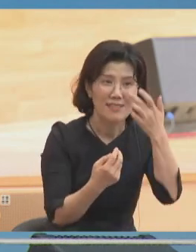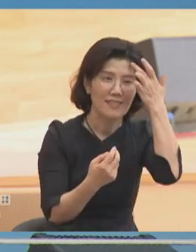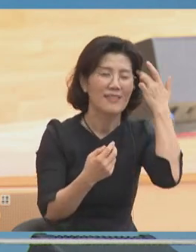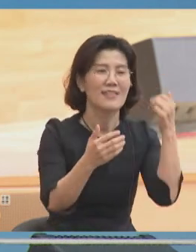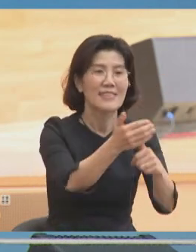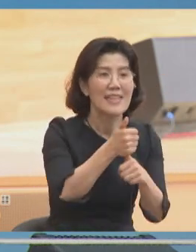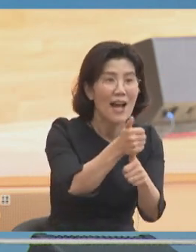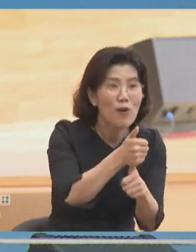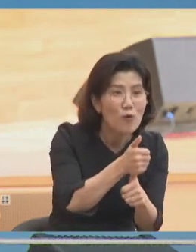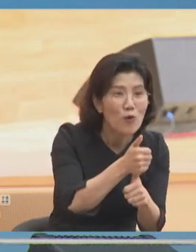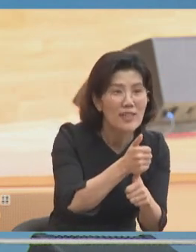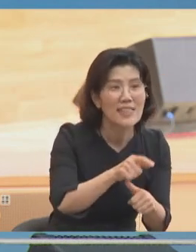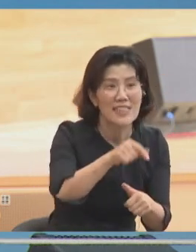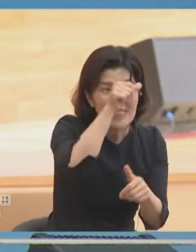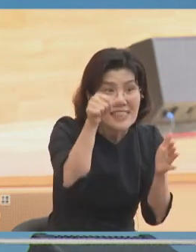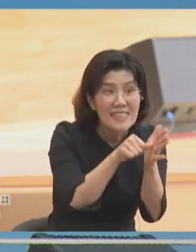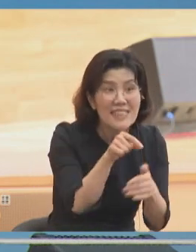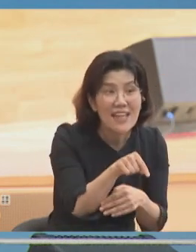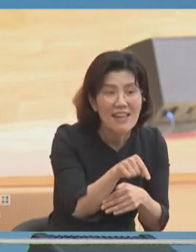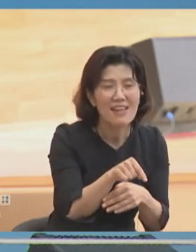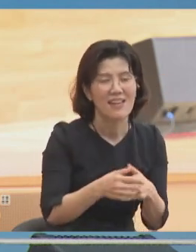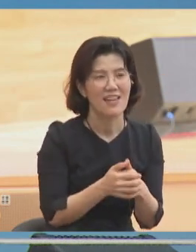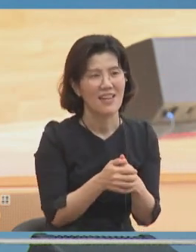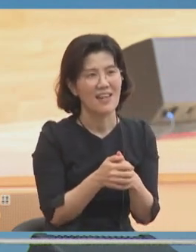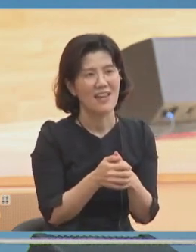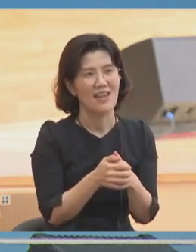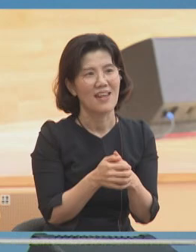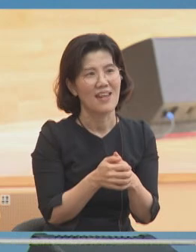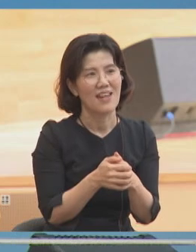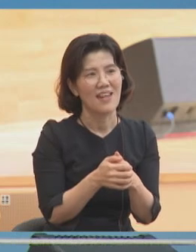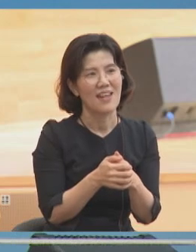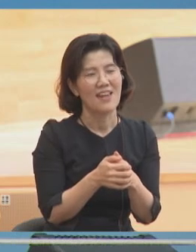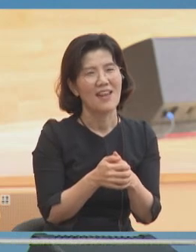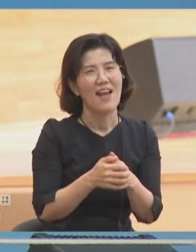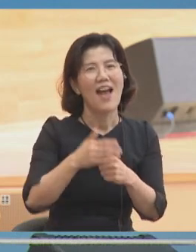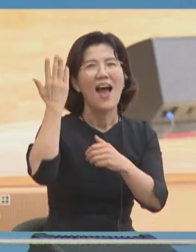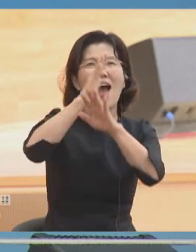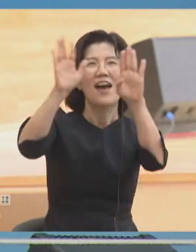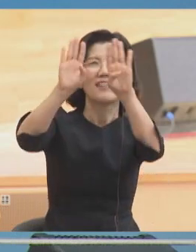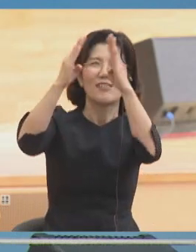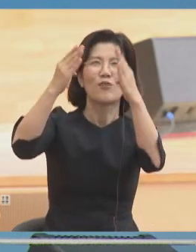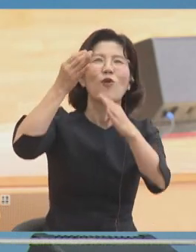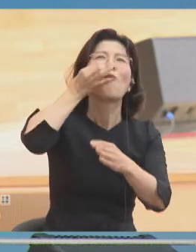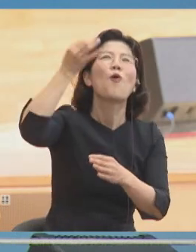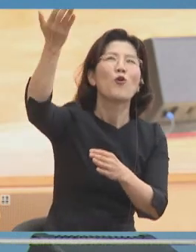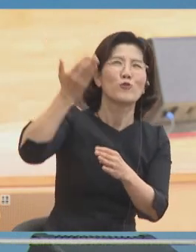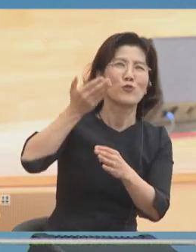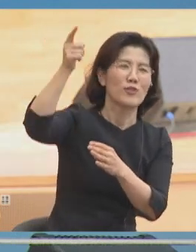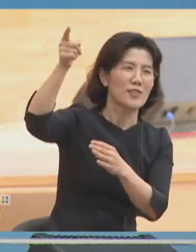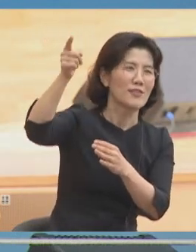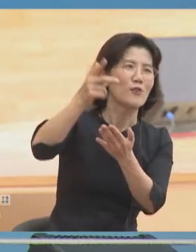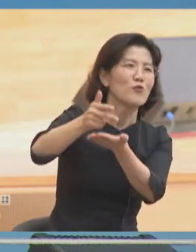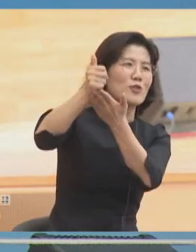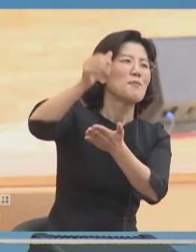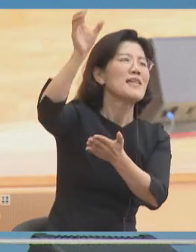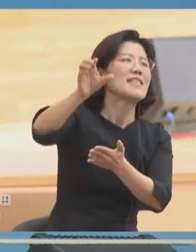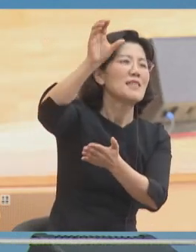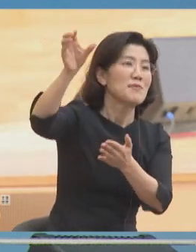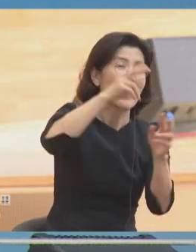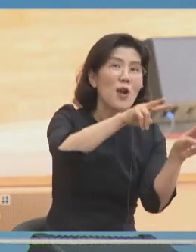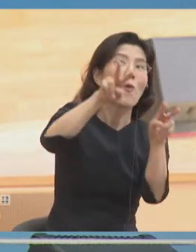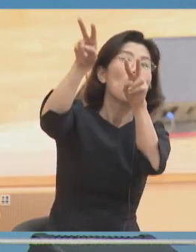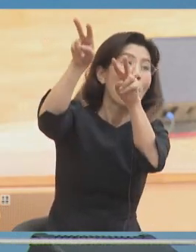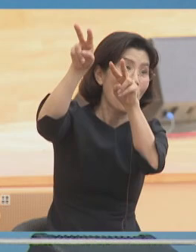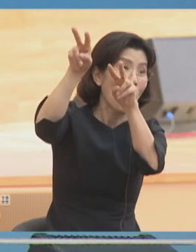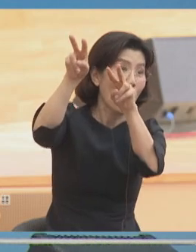우리 생 여러분 이것 우리를 향해 하늘 여시고 보여 주시는 그 주님의 십자가를 바라볼